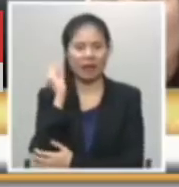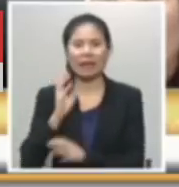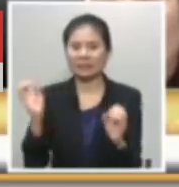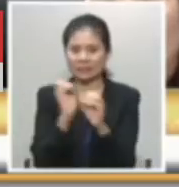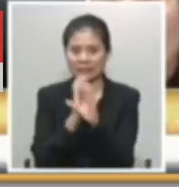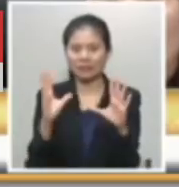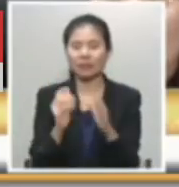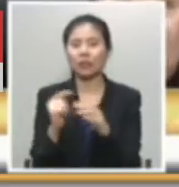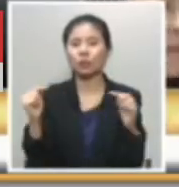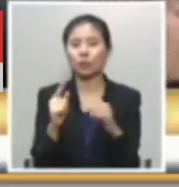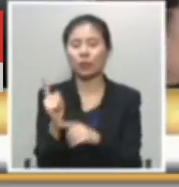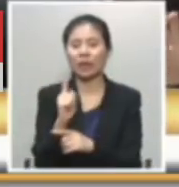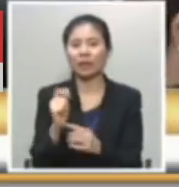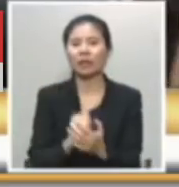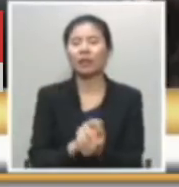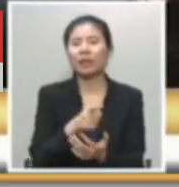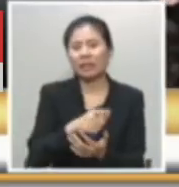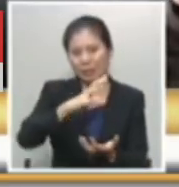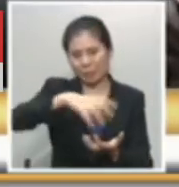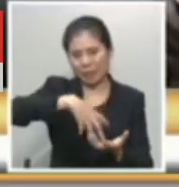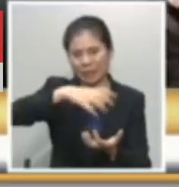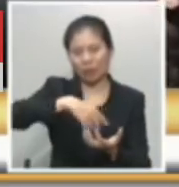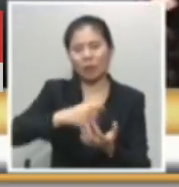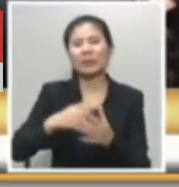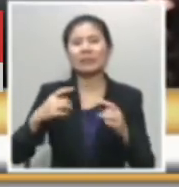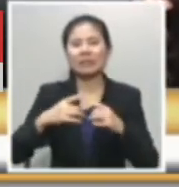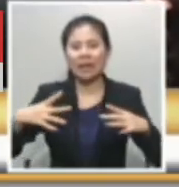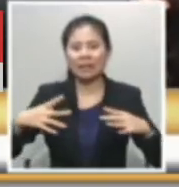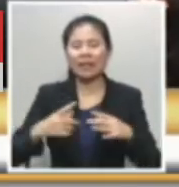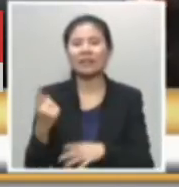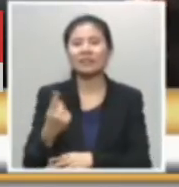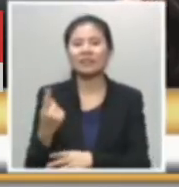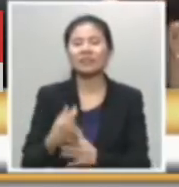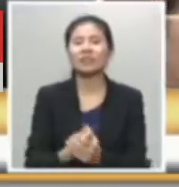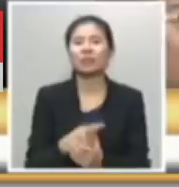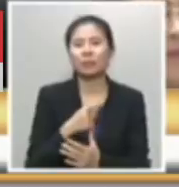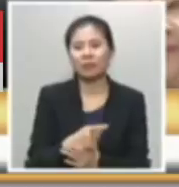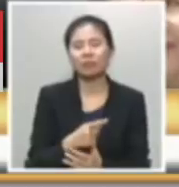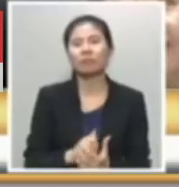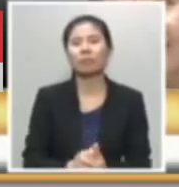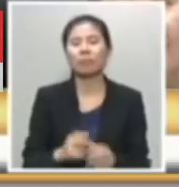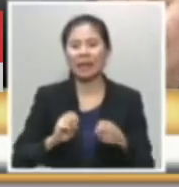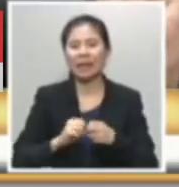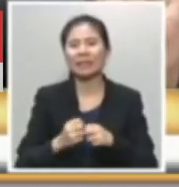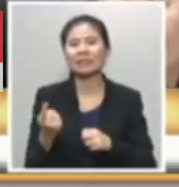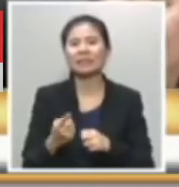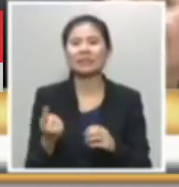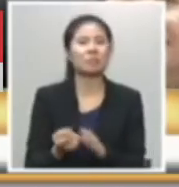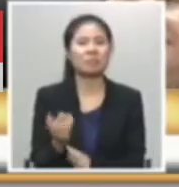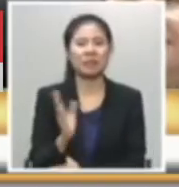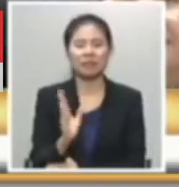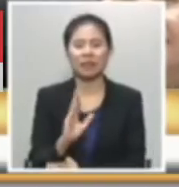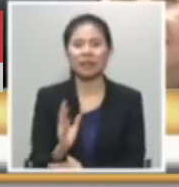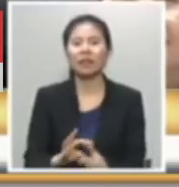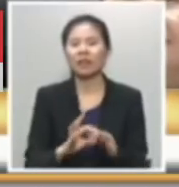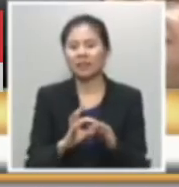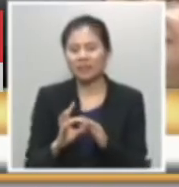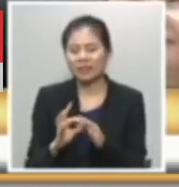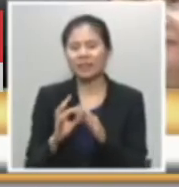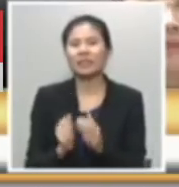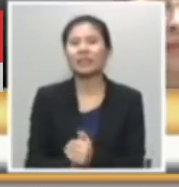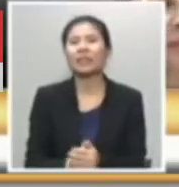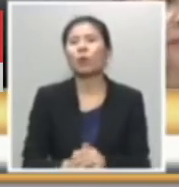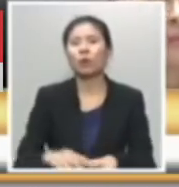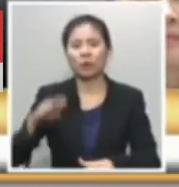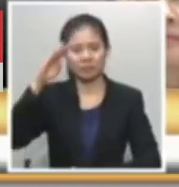ที่กล่าวมาทั้งหมดนั้นอ่ะมันไม่ใช่มันขัดแย้งมันไม่ตอบโจทย์มันล้มเหลวมันเอื้อเจ้าสัวเอื้อกองทั